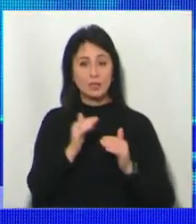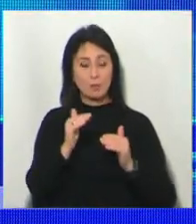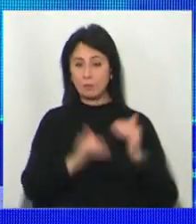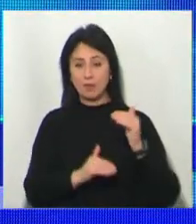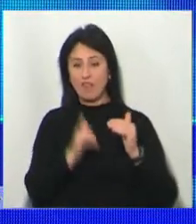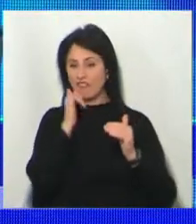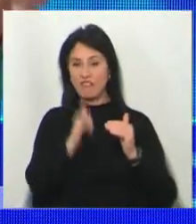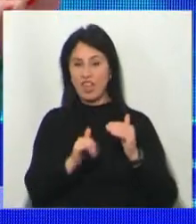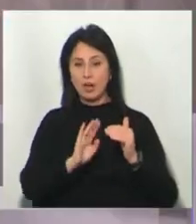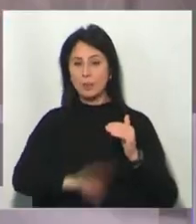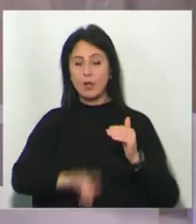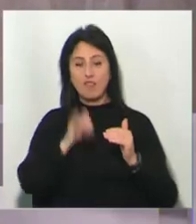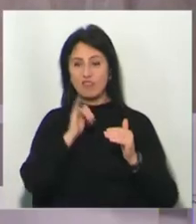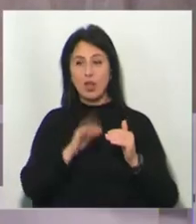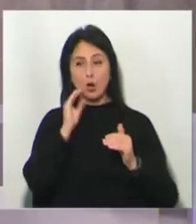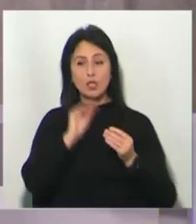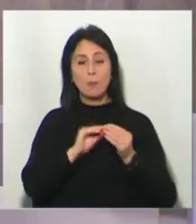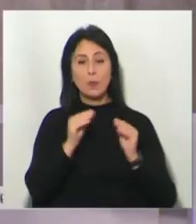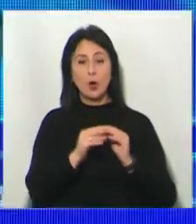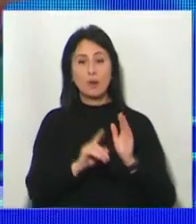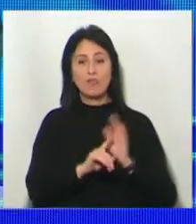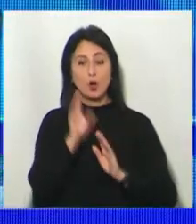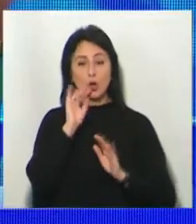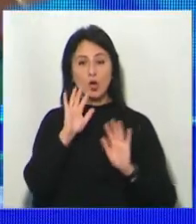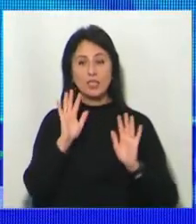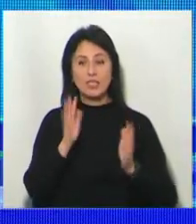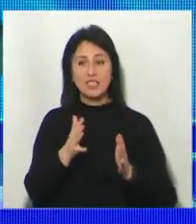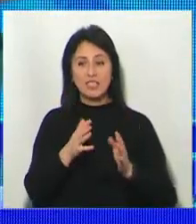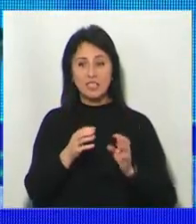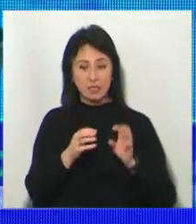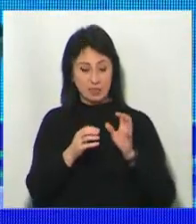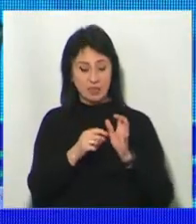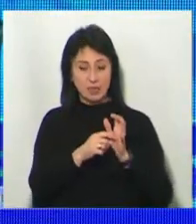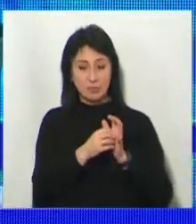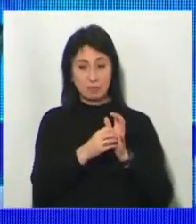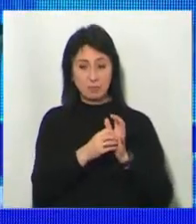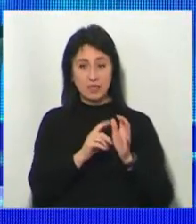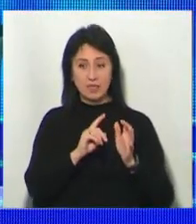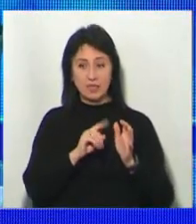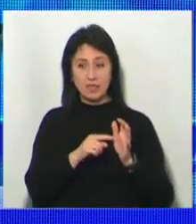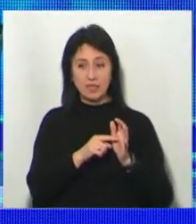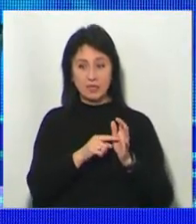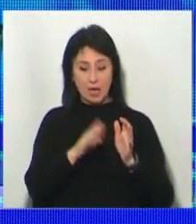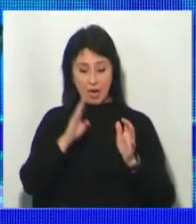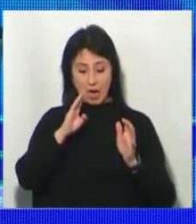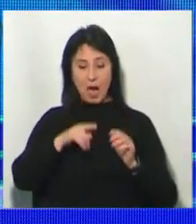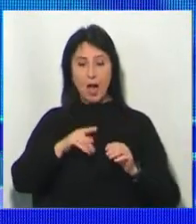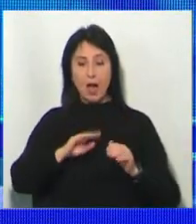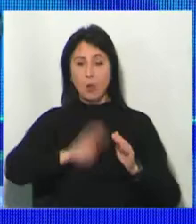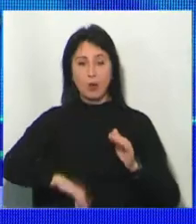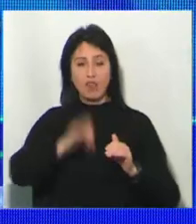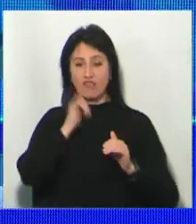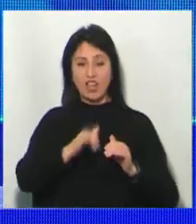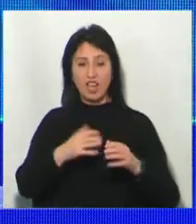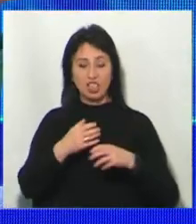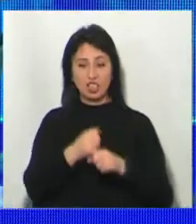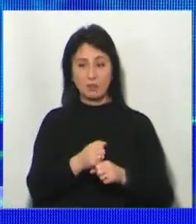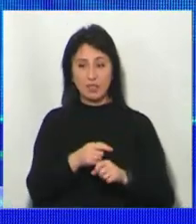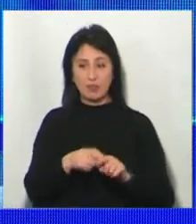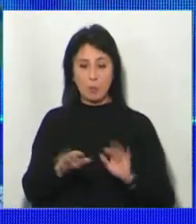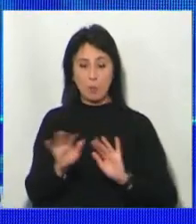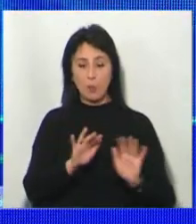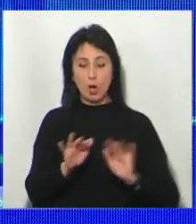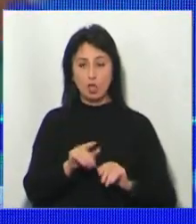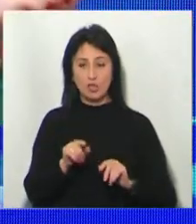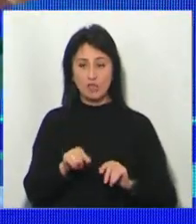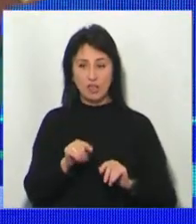დისბალანსი, პრობლემები როდის იწყება? როდესაც ხდება წარმოქმნის გაძლიერება და გამოყოფის შემცირება. შესაბამისად, ის